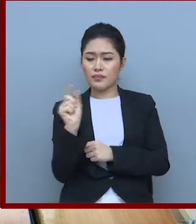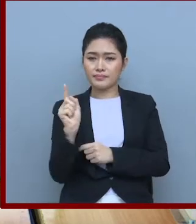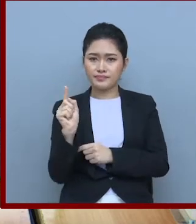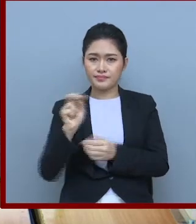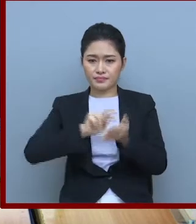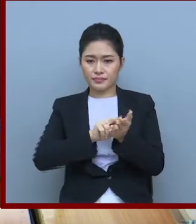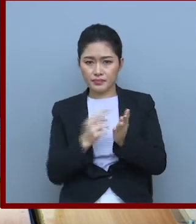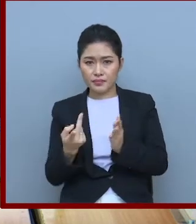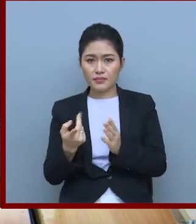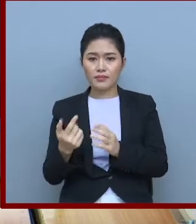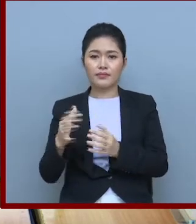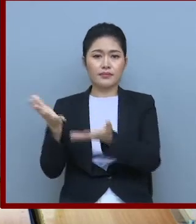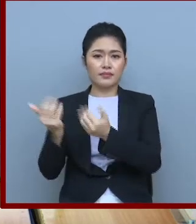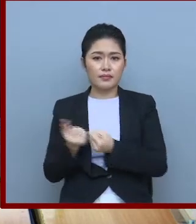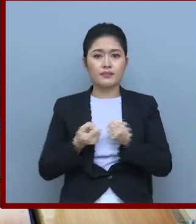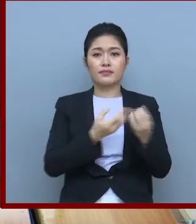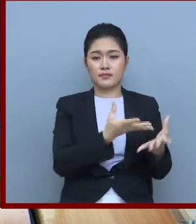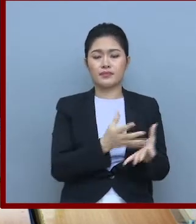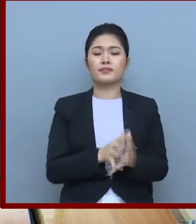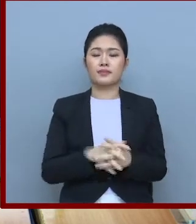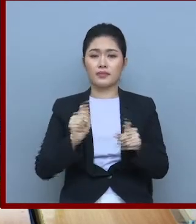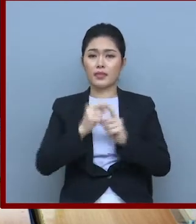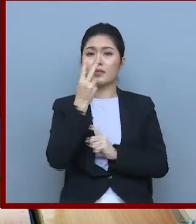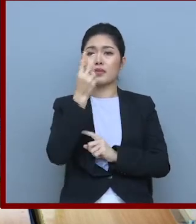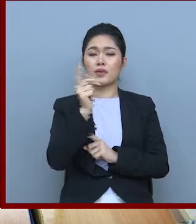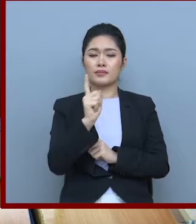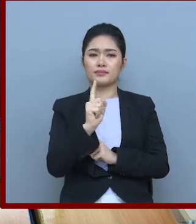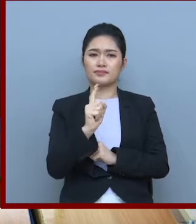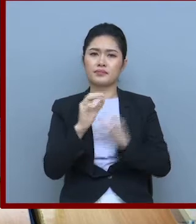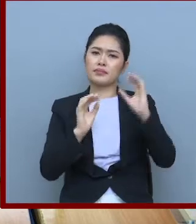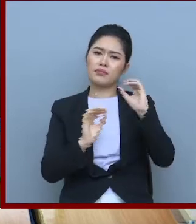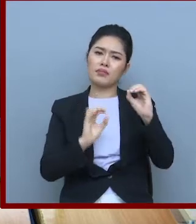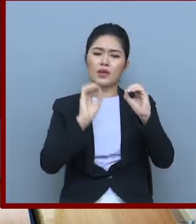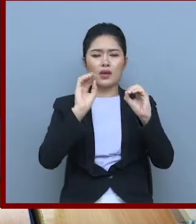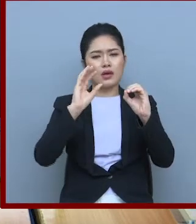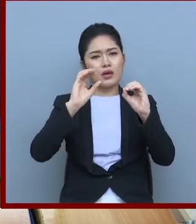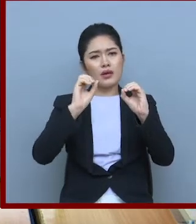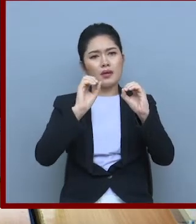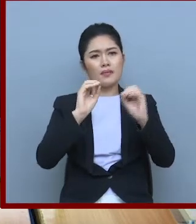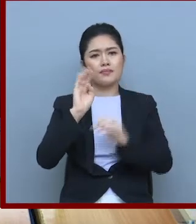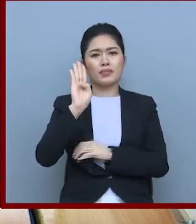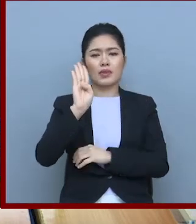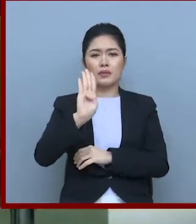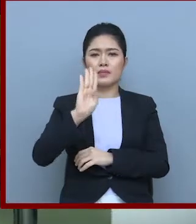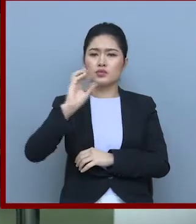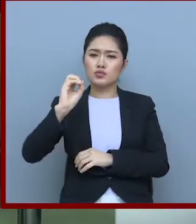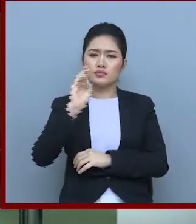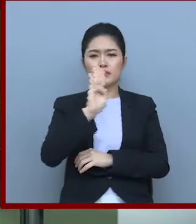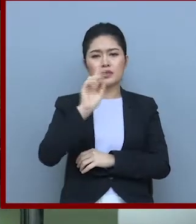ก็เป็นขาต่อทั่วไปนะครับ แต่เราสามารถดูได้เลยว่าเป็น D0 D1 D2 D3 D4 น